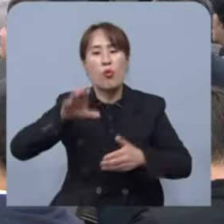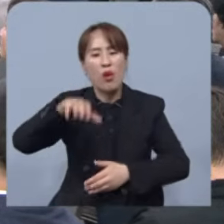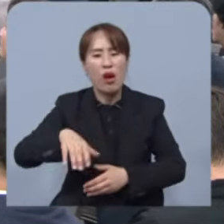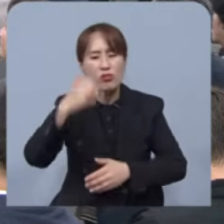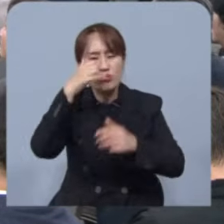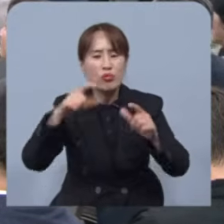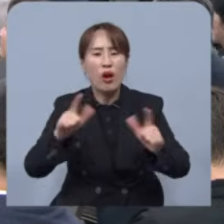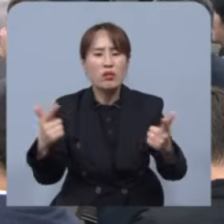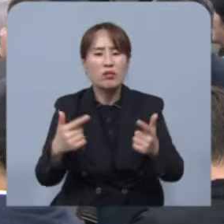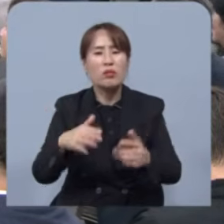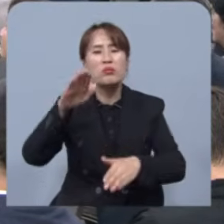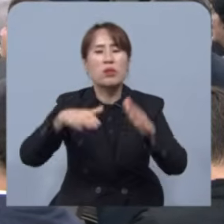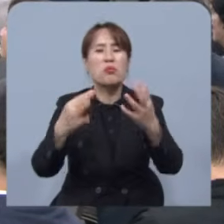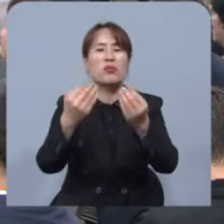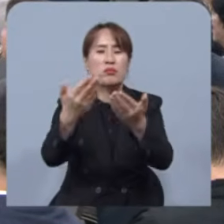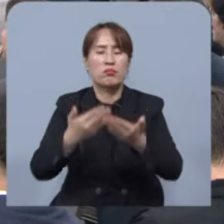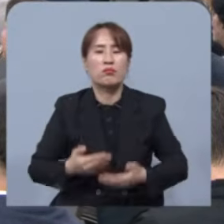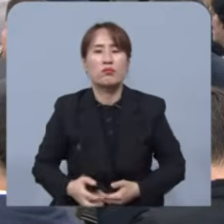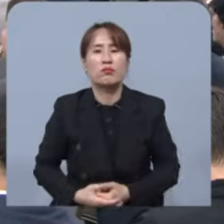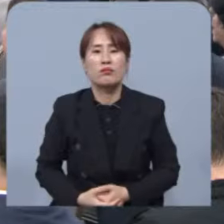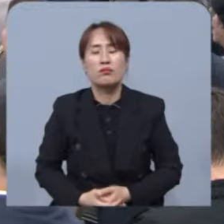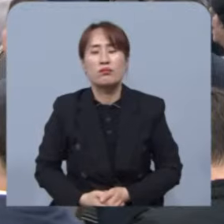느낌입니까? 네, 많이 받습니다. 오,